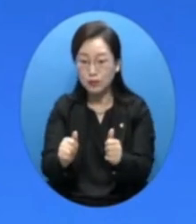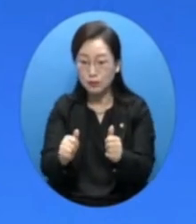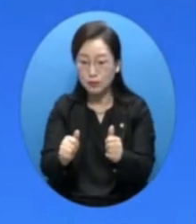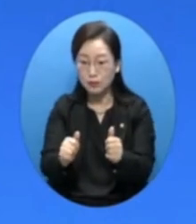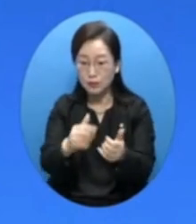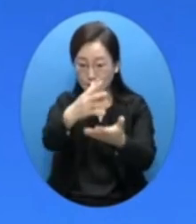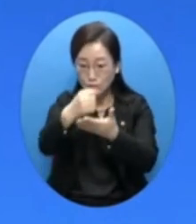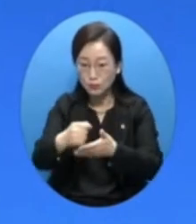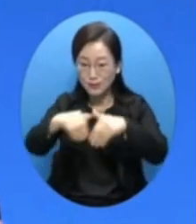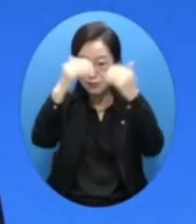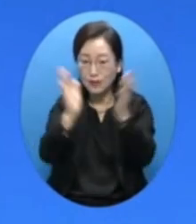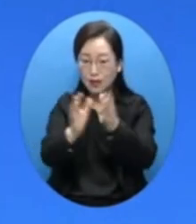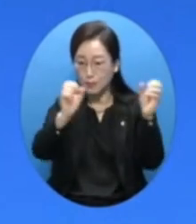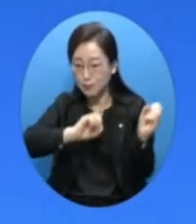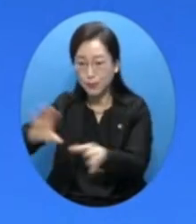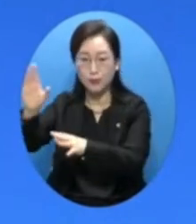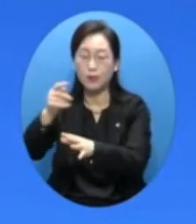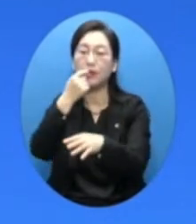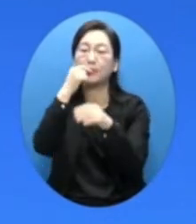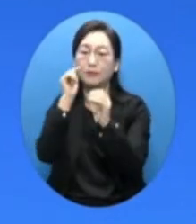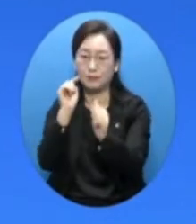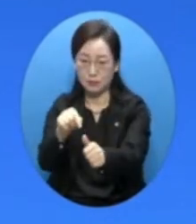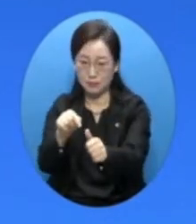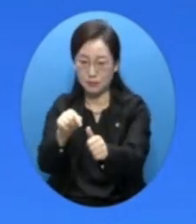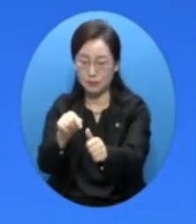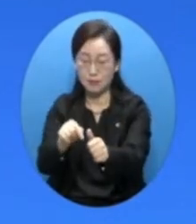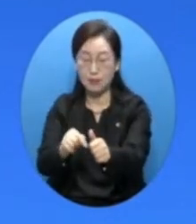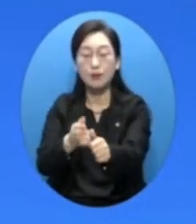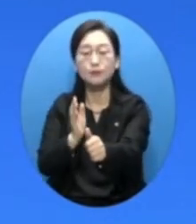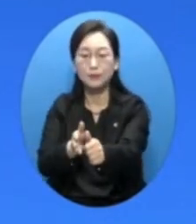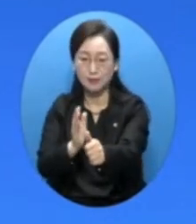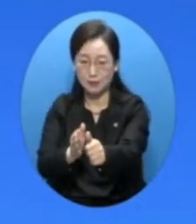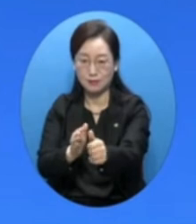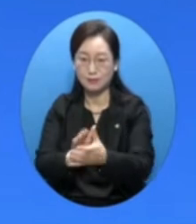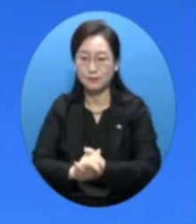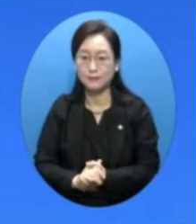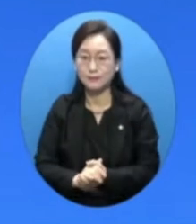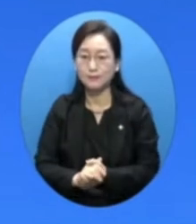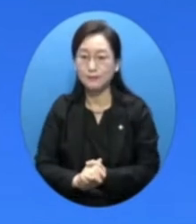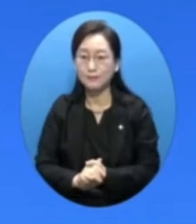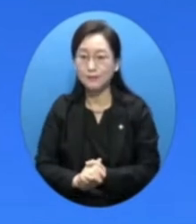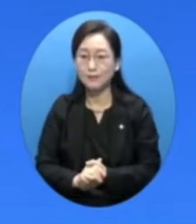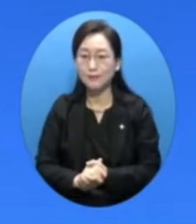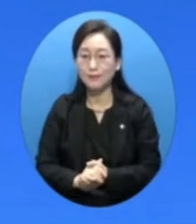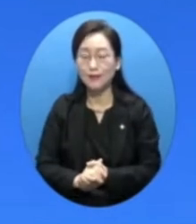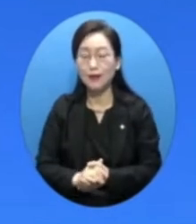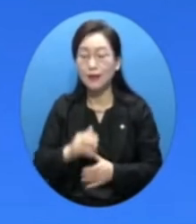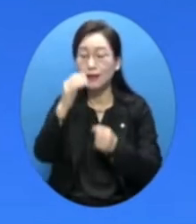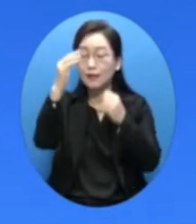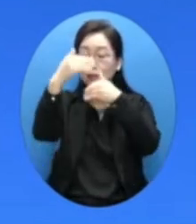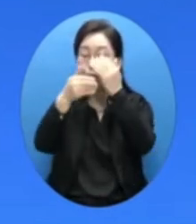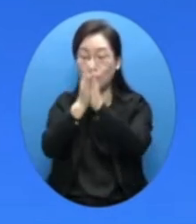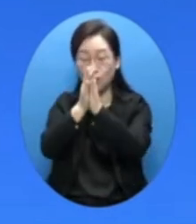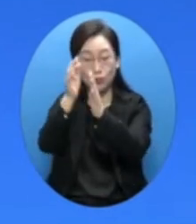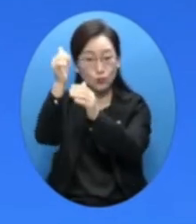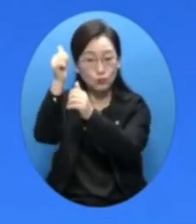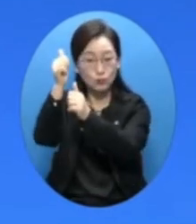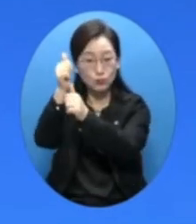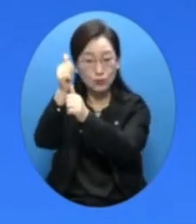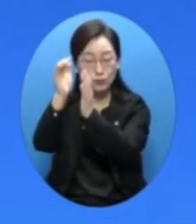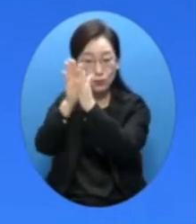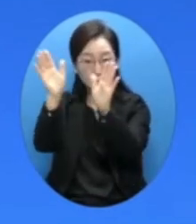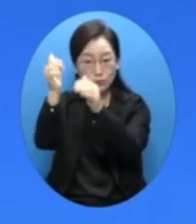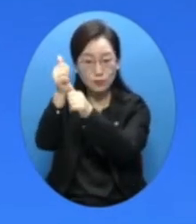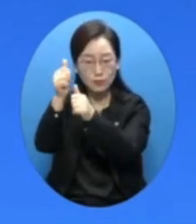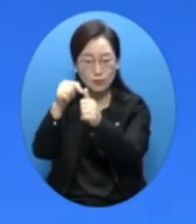가운데서 다 제거하라고 그는 간곡히 고민했습니다 요산은 이스라엘 백성들의 성품을